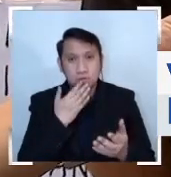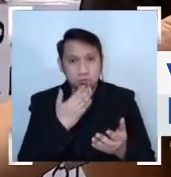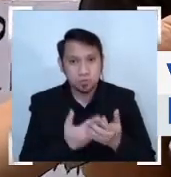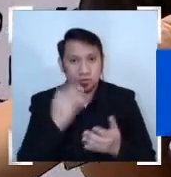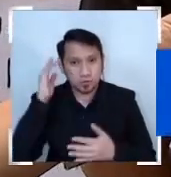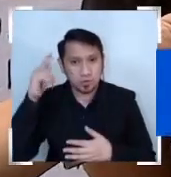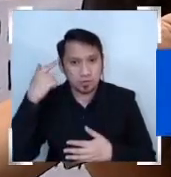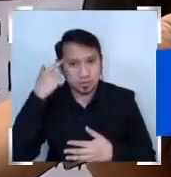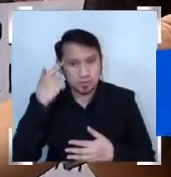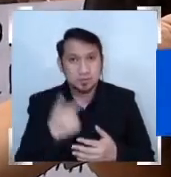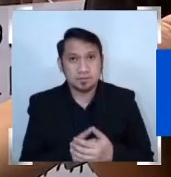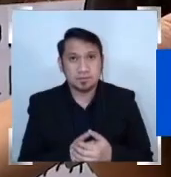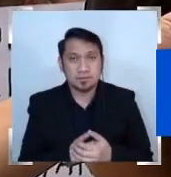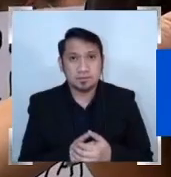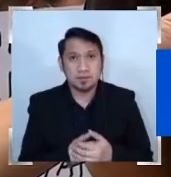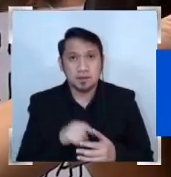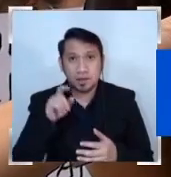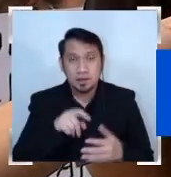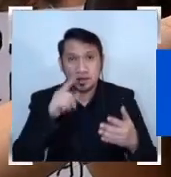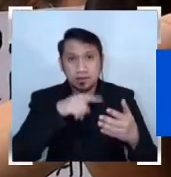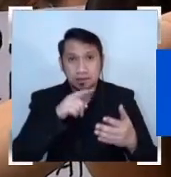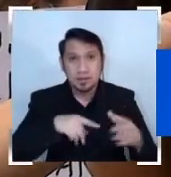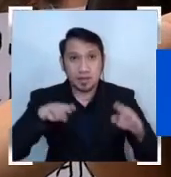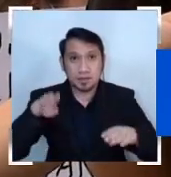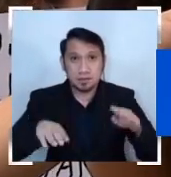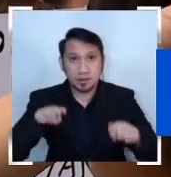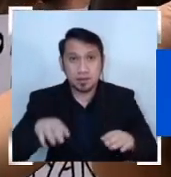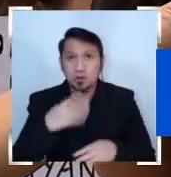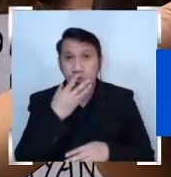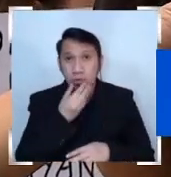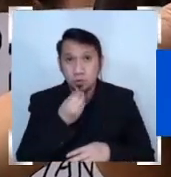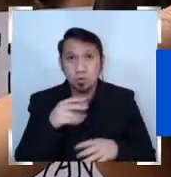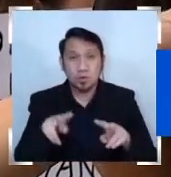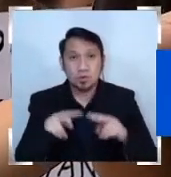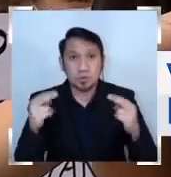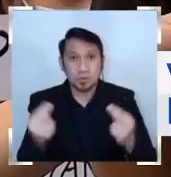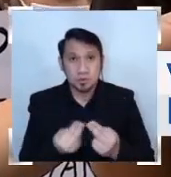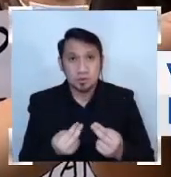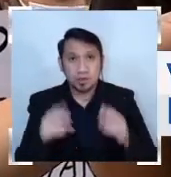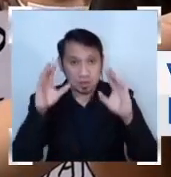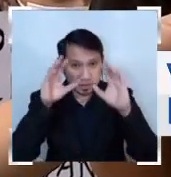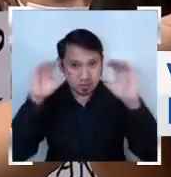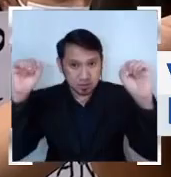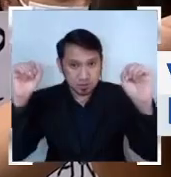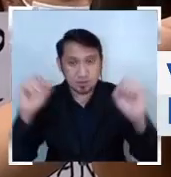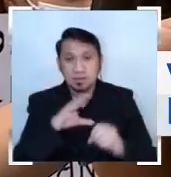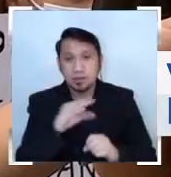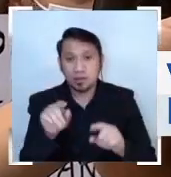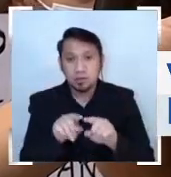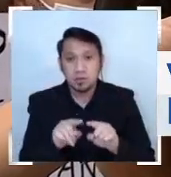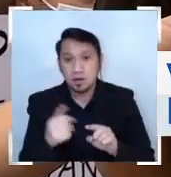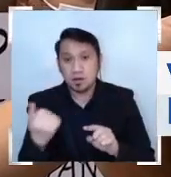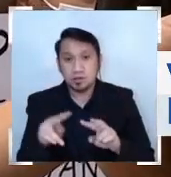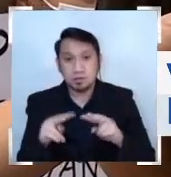mga nag-check and balance sa administrasyon. So kung sino man yung maupo sa pagka-presidente, sa iba pang mga posisyon,